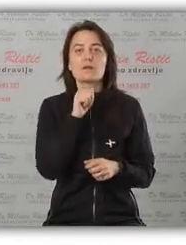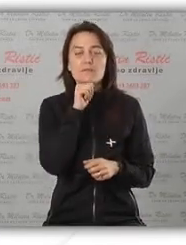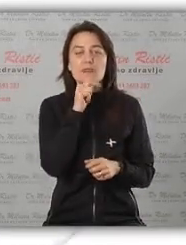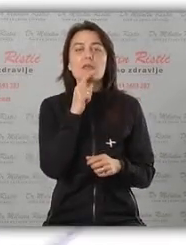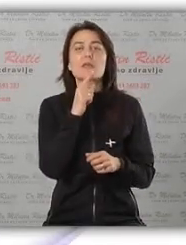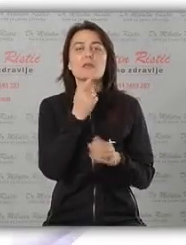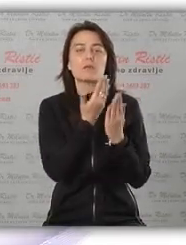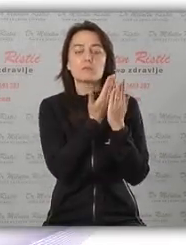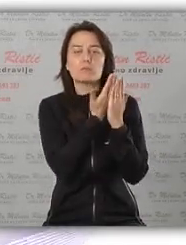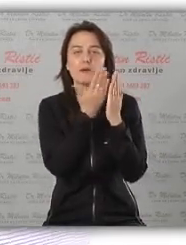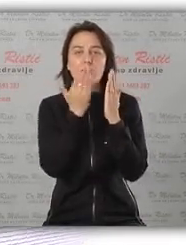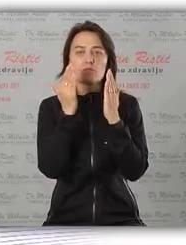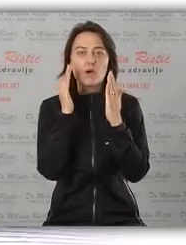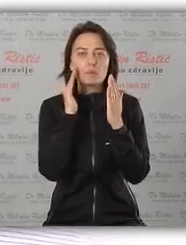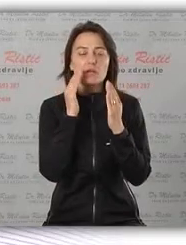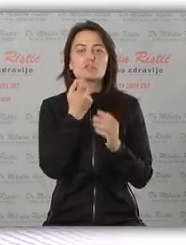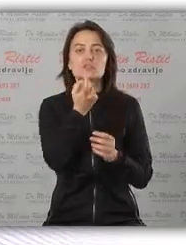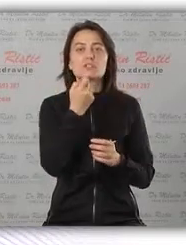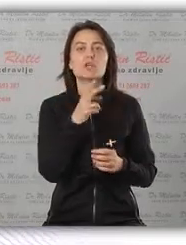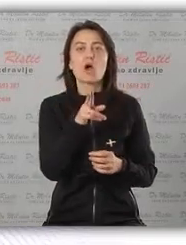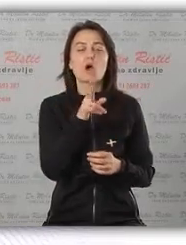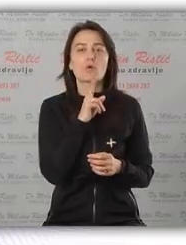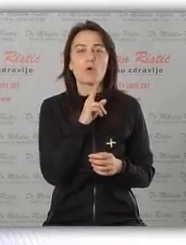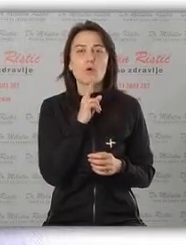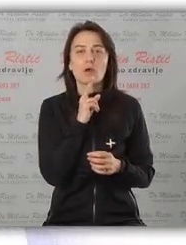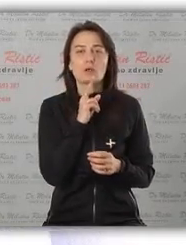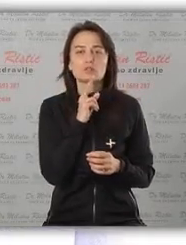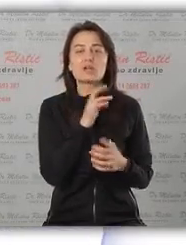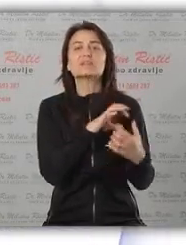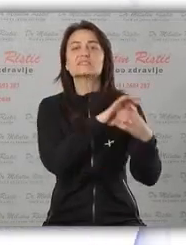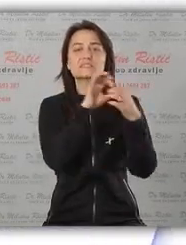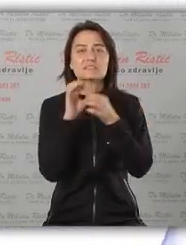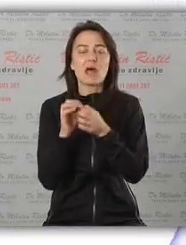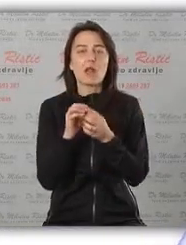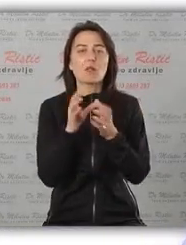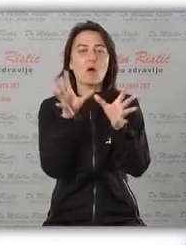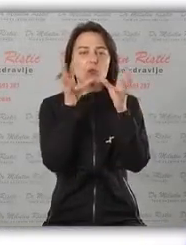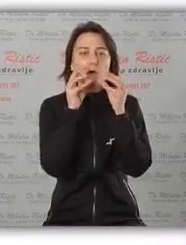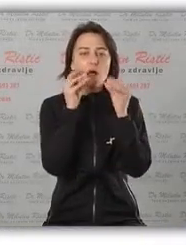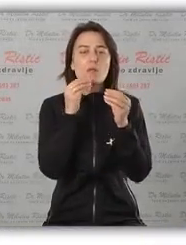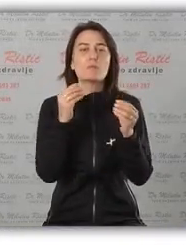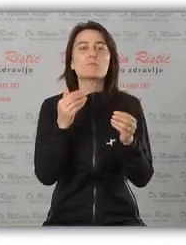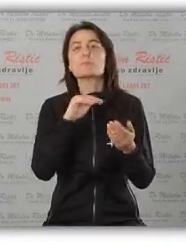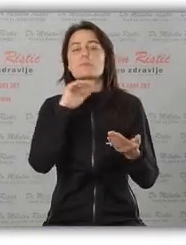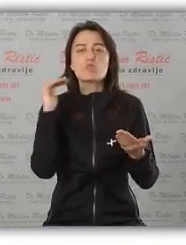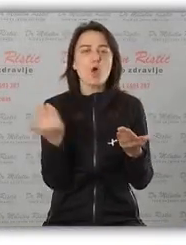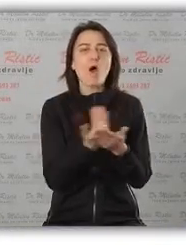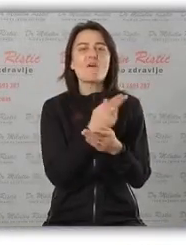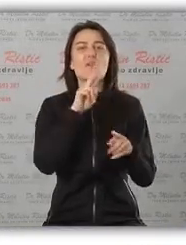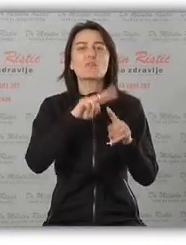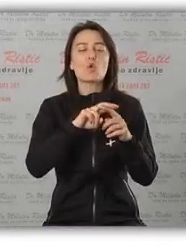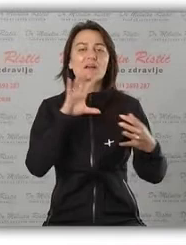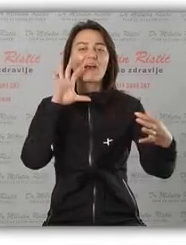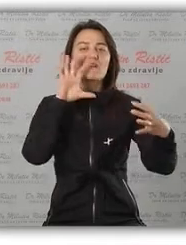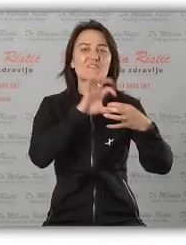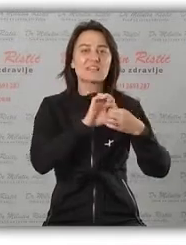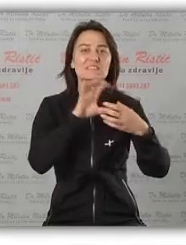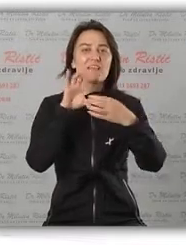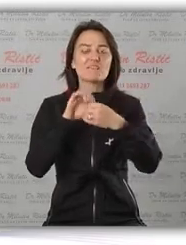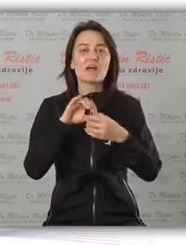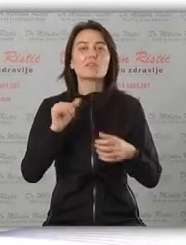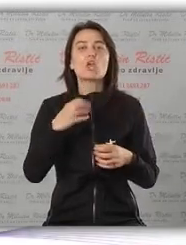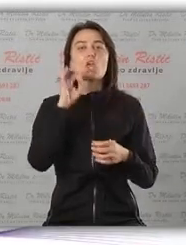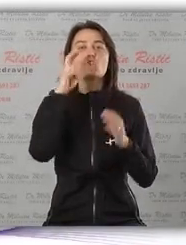kalcijum fluorida i formirat će depo iz koga će se stalno crpeti novi ioni fluora